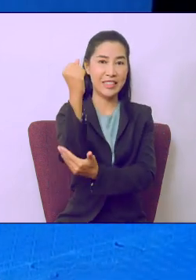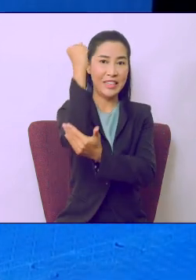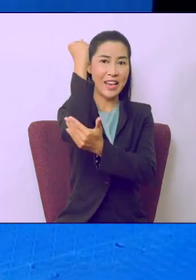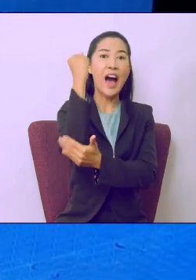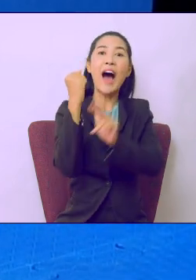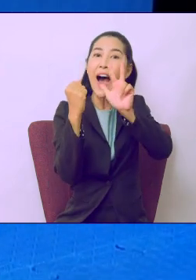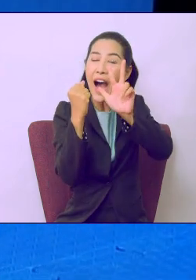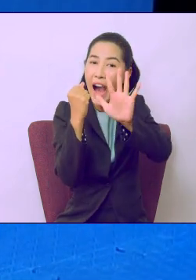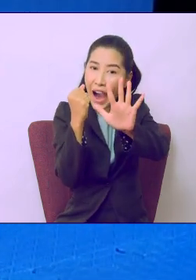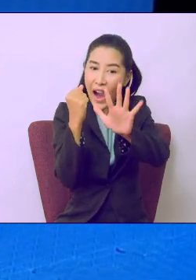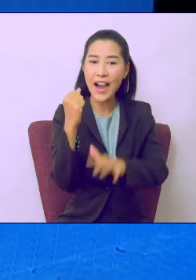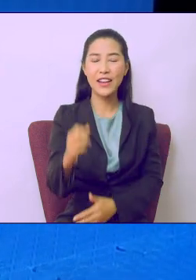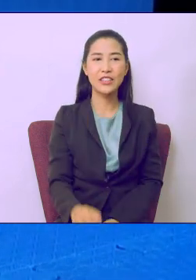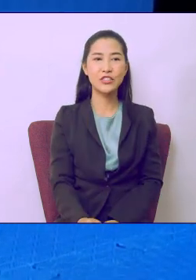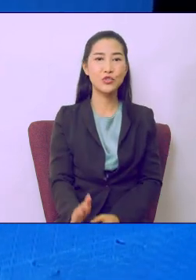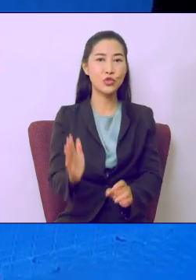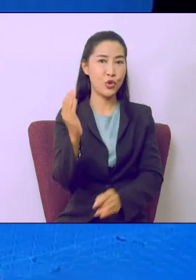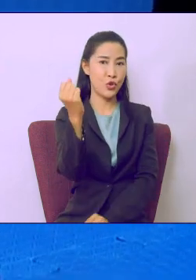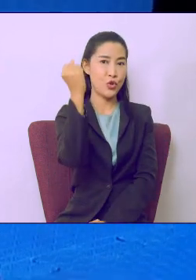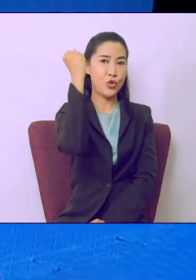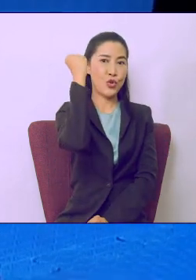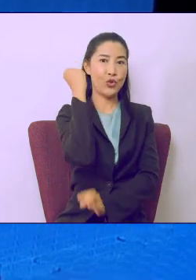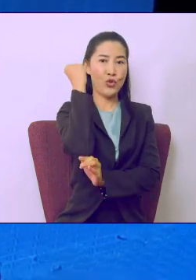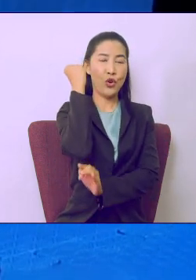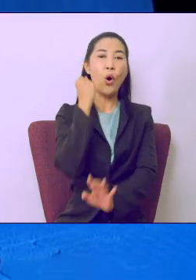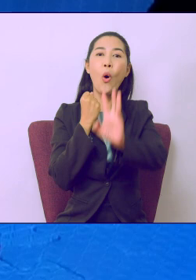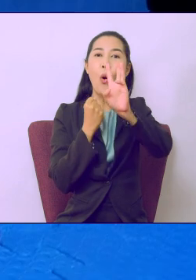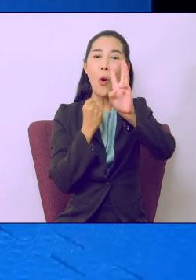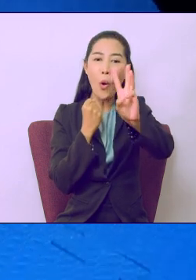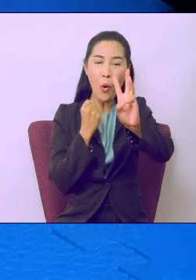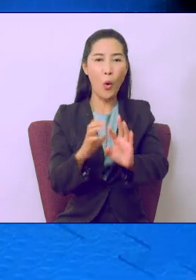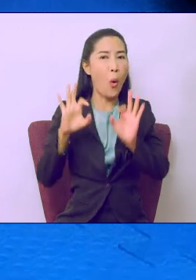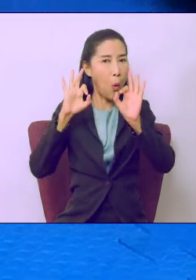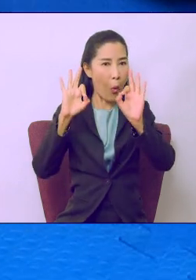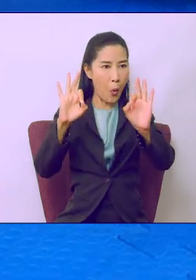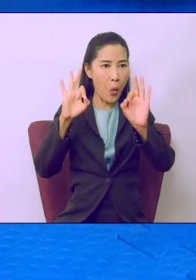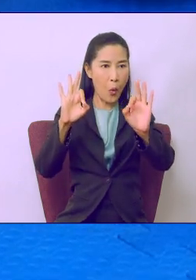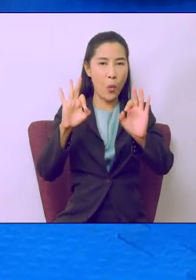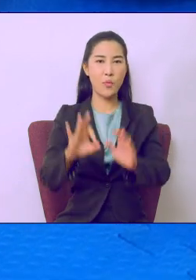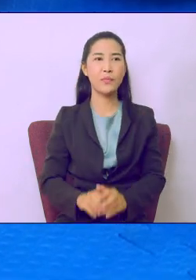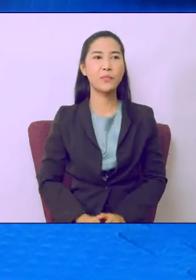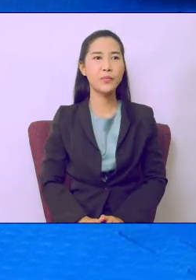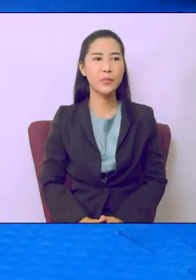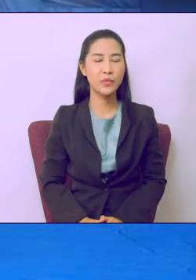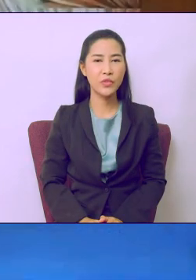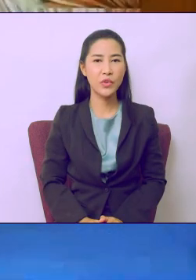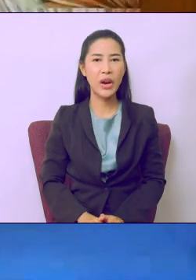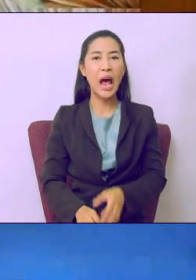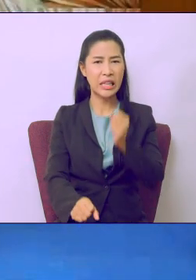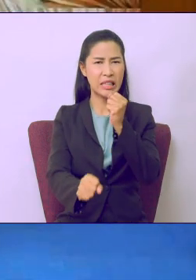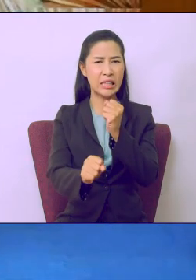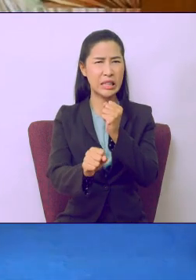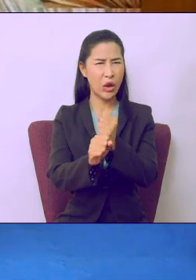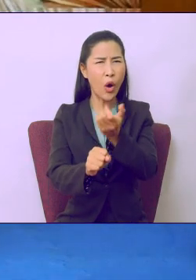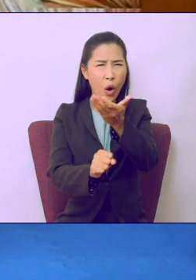4 5สุดท้าย 6อ่าโอเคขออนุญาตนะครับทำเซตเดียวเนาะเพราะ